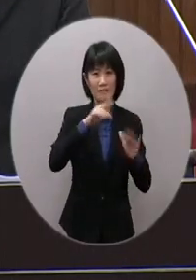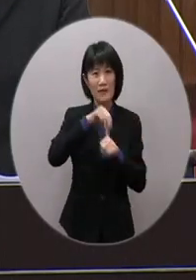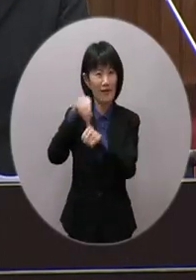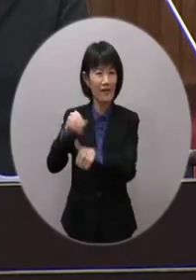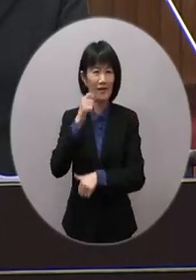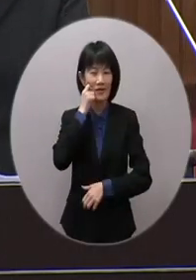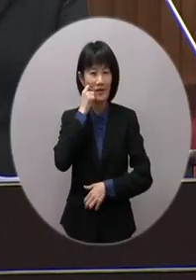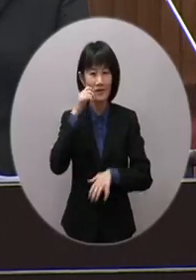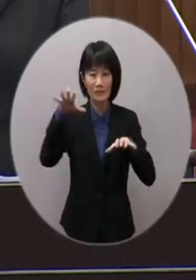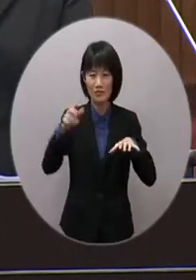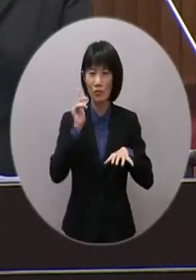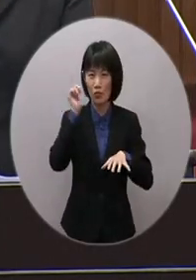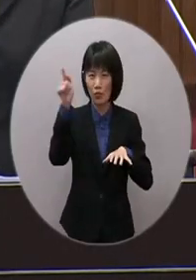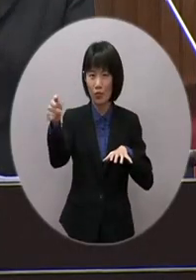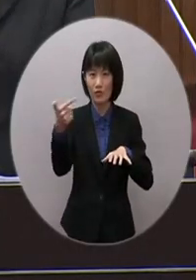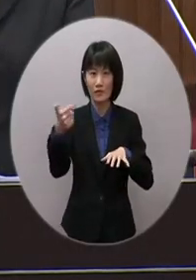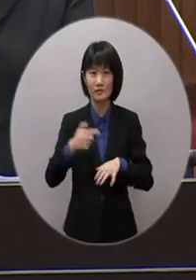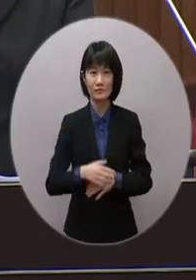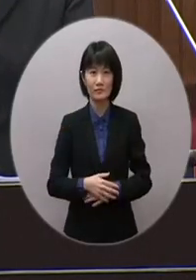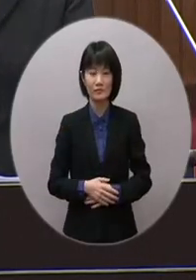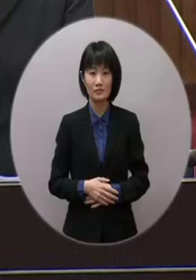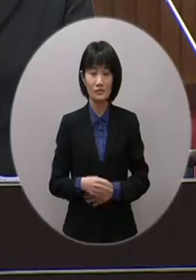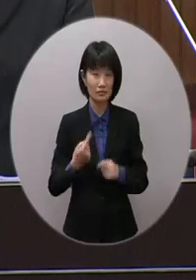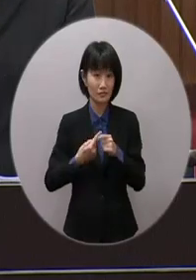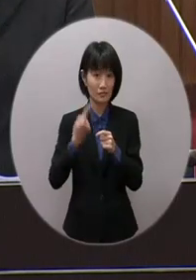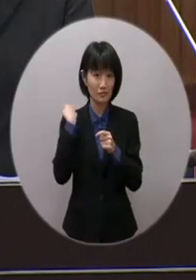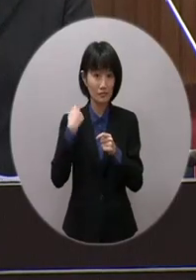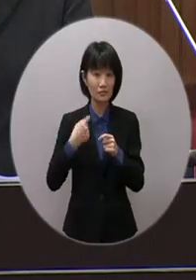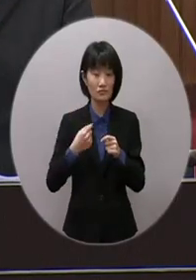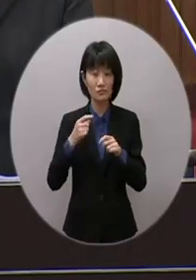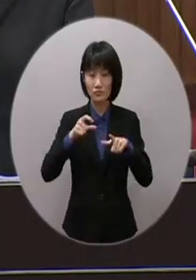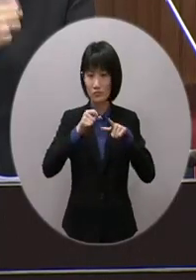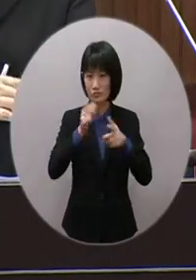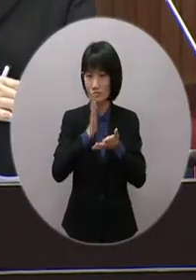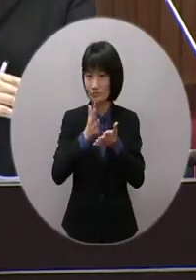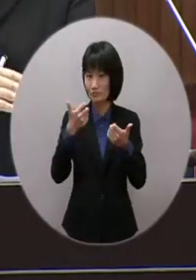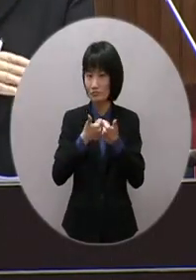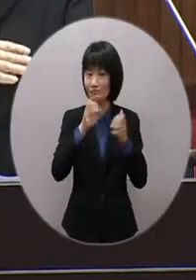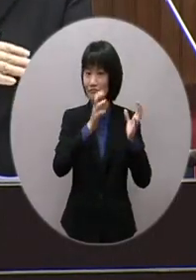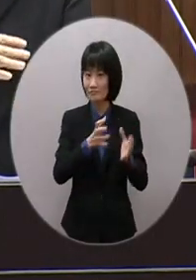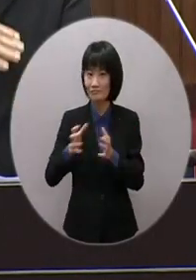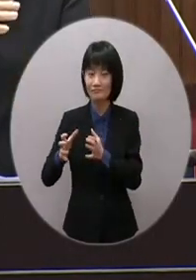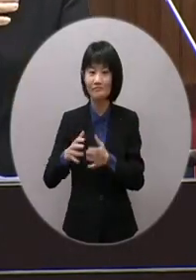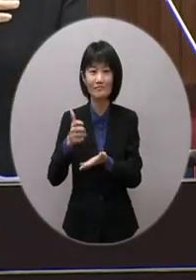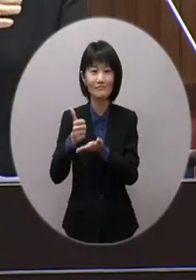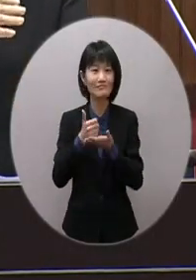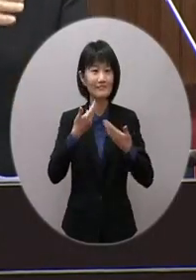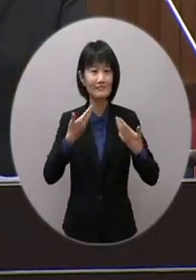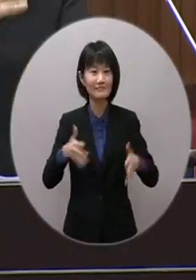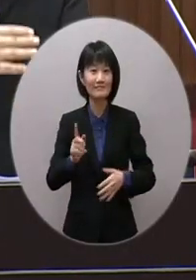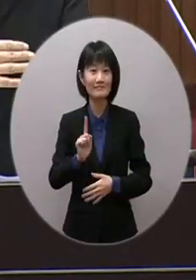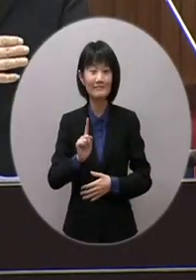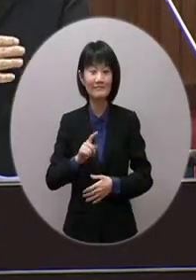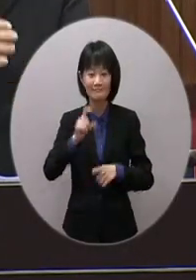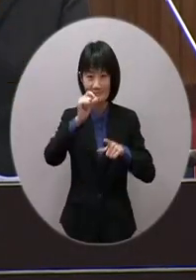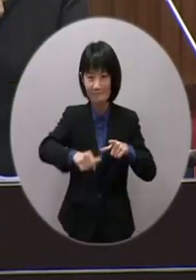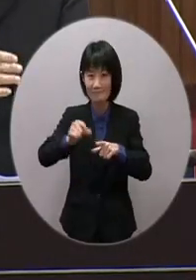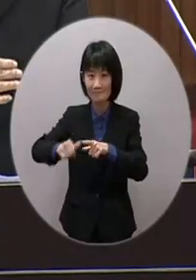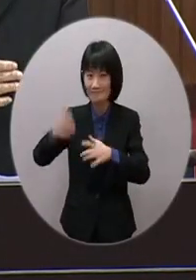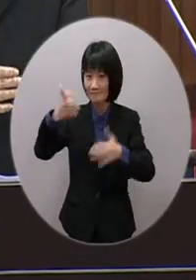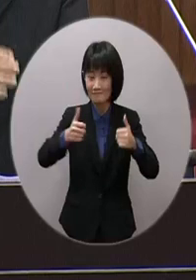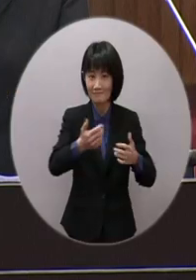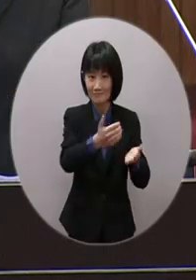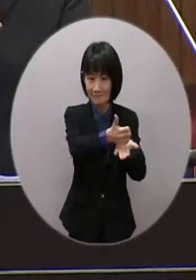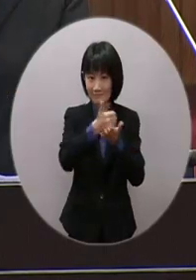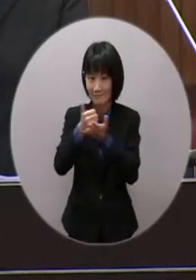的一个措施哈。所以我们上次去年底开了这个公听会，我们就邀请了很多的这些企业来